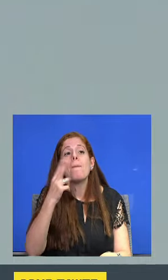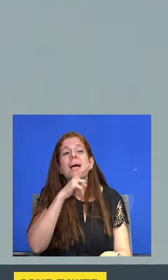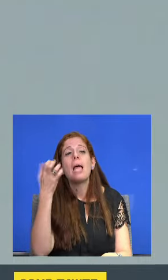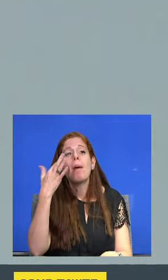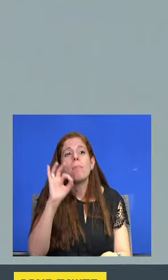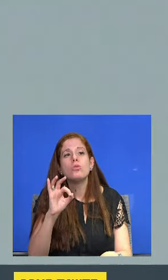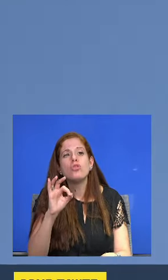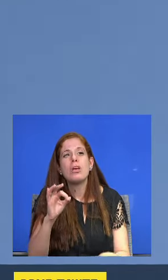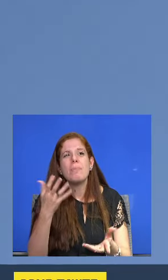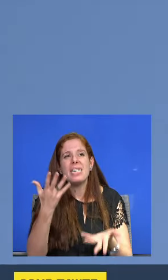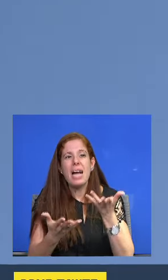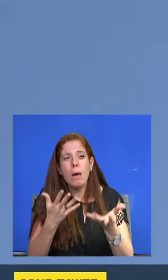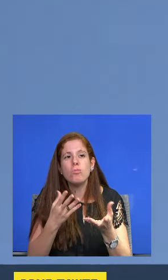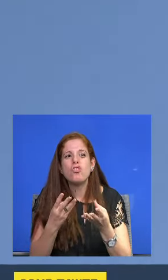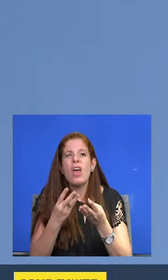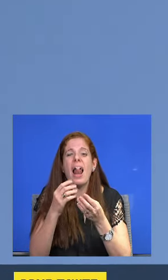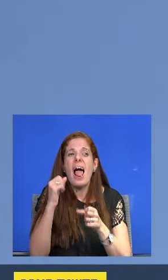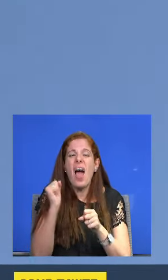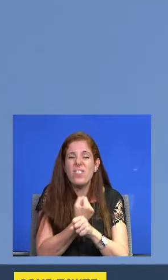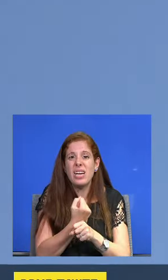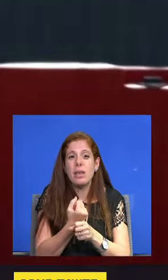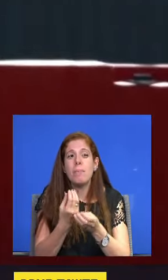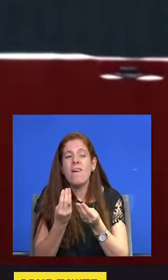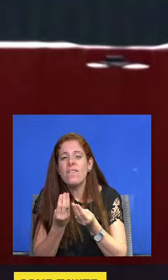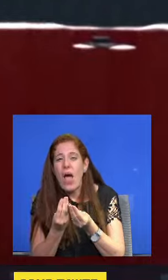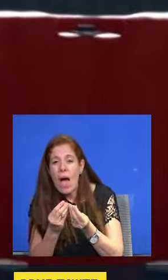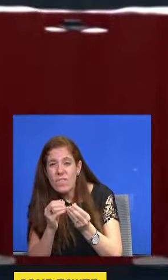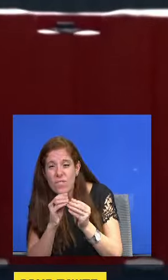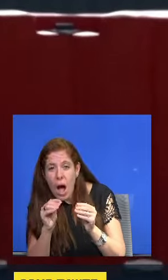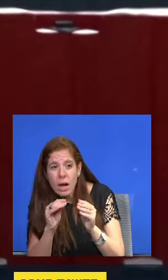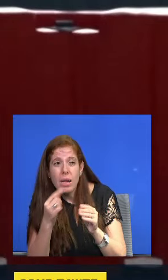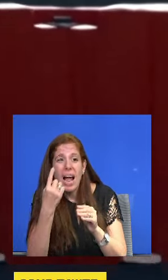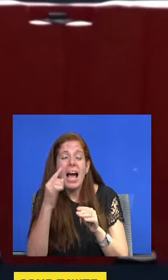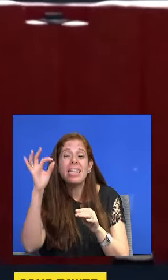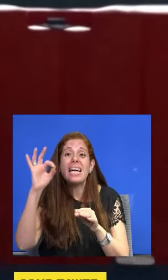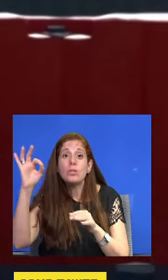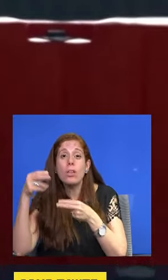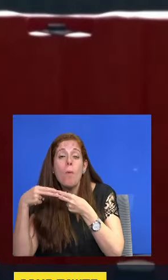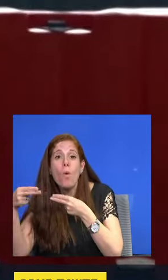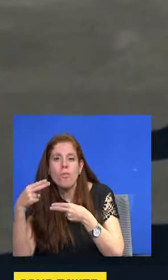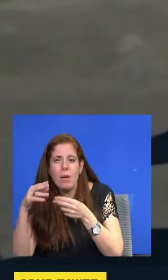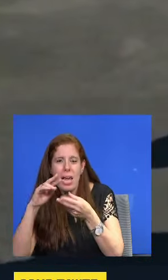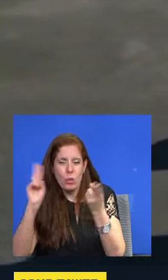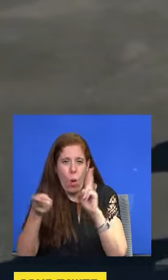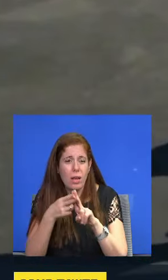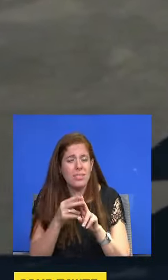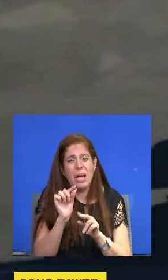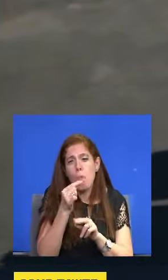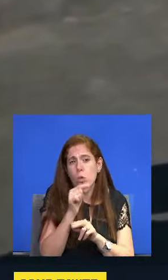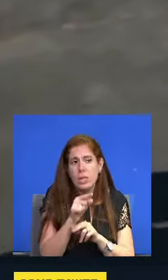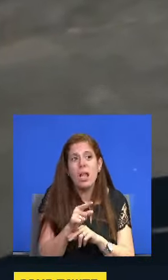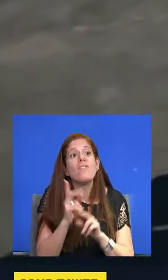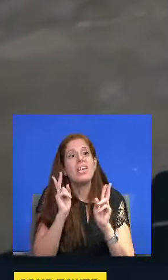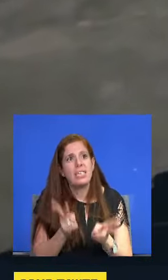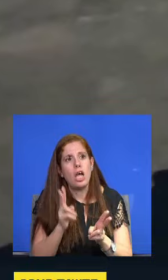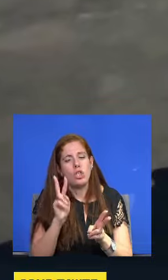גרם של אבנים ואבק, מאחד האסטרואידים הקרובים ביותר לכדור הארץ. כמות קטנה, אבל ייתכן שהיא תומנת בחובה, ואנחנו